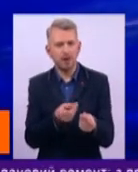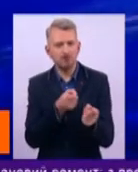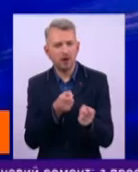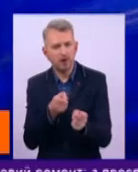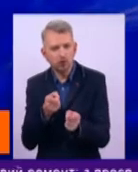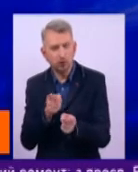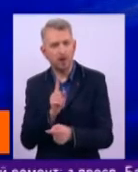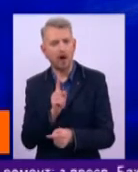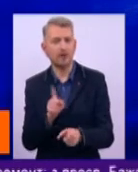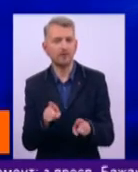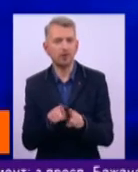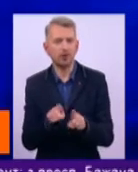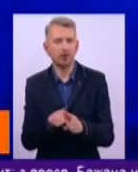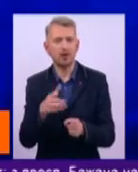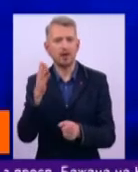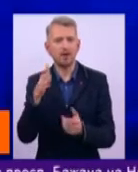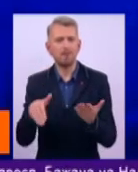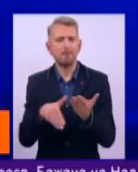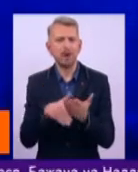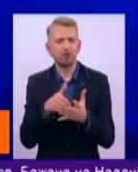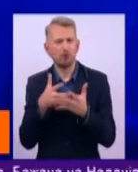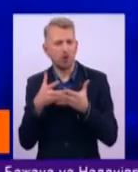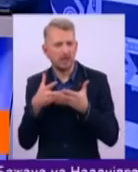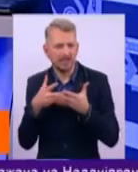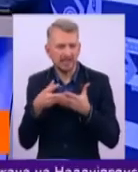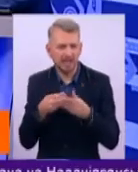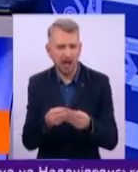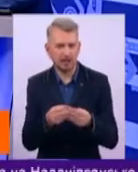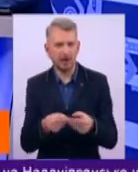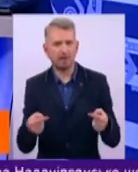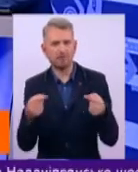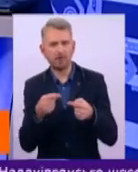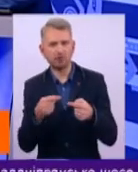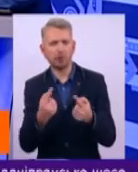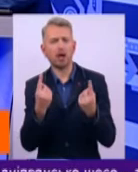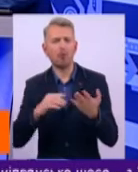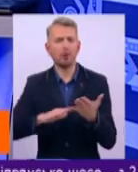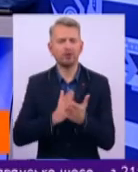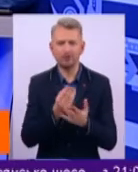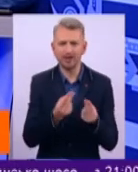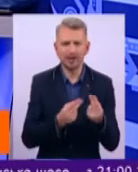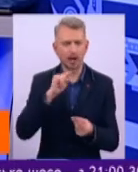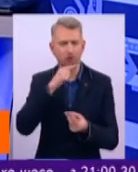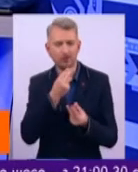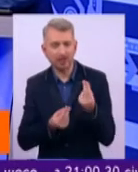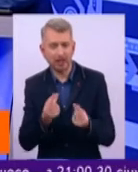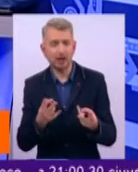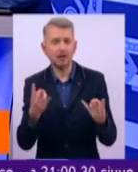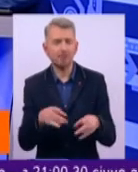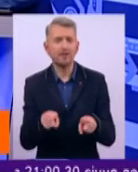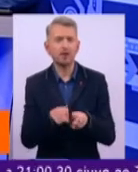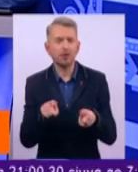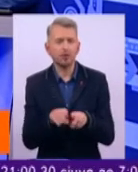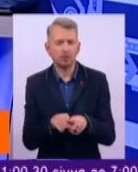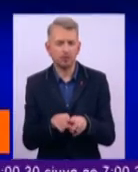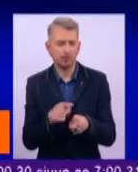одно методи дотискання в певних геополітичних іграх, економічних іграх. І треба все одно трезво